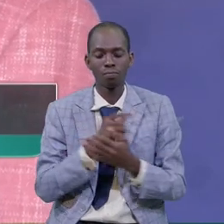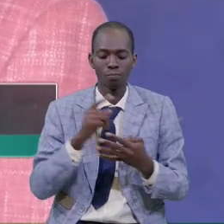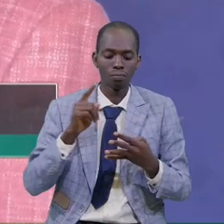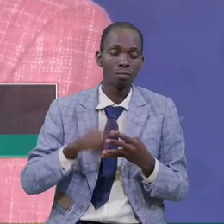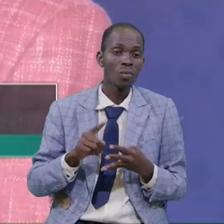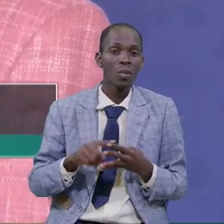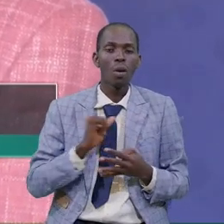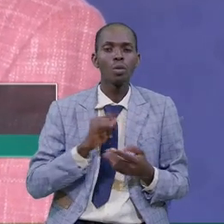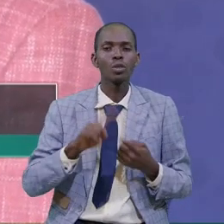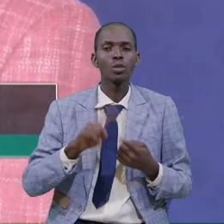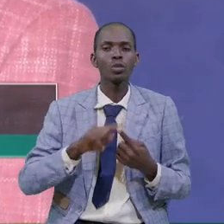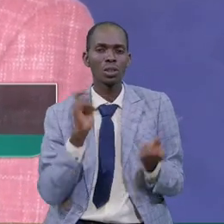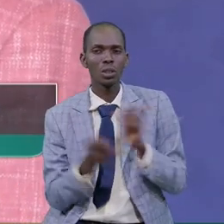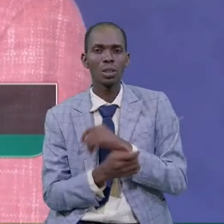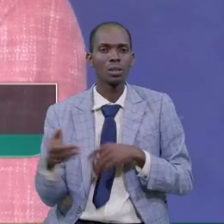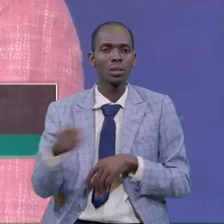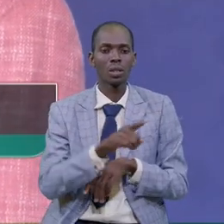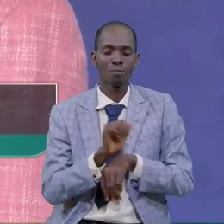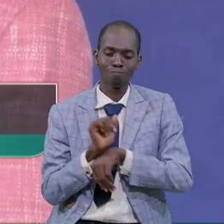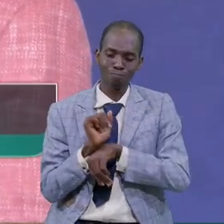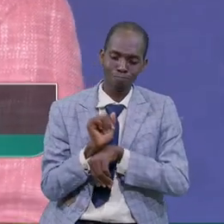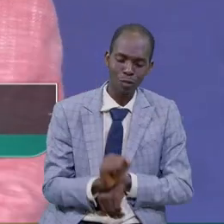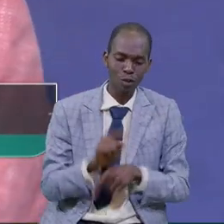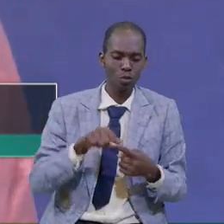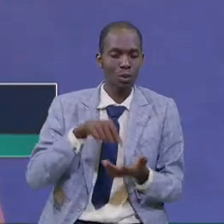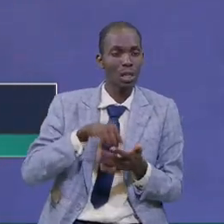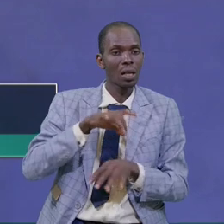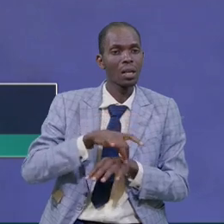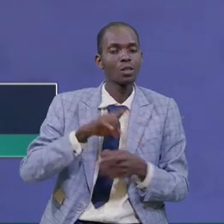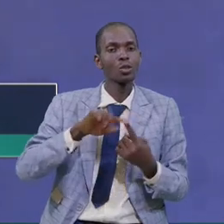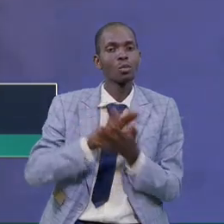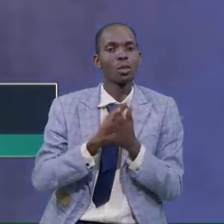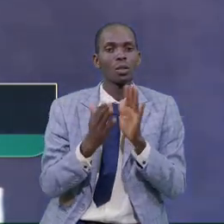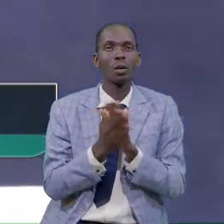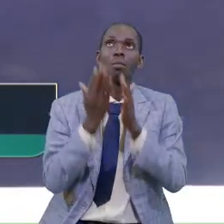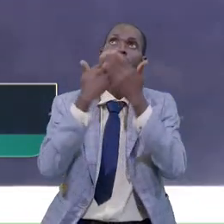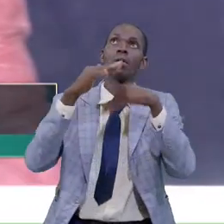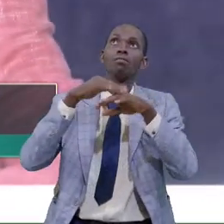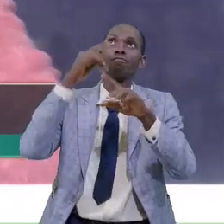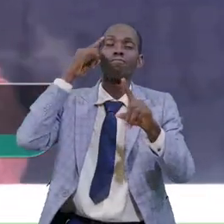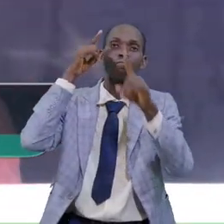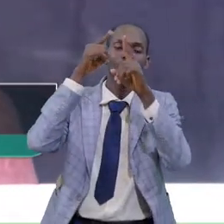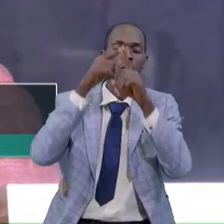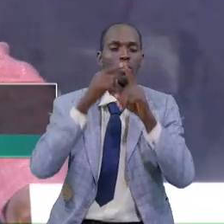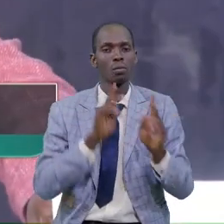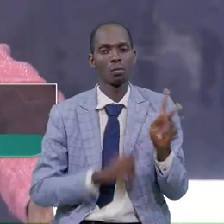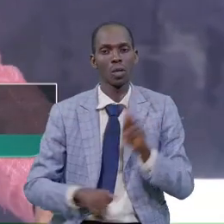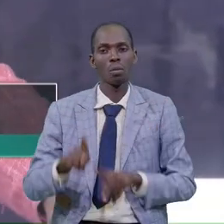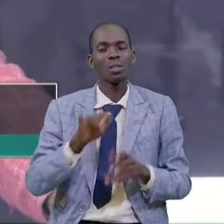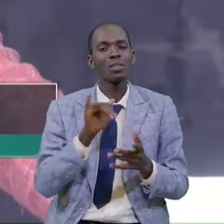le fait qu'ils soient liés, le fait qu'ils soient préoccupés par la terre pour qu'ils se soucient du ciel. Ça va les aider beaucoup. Je veux